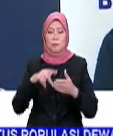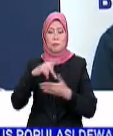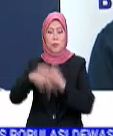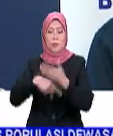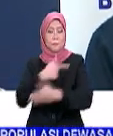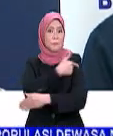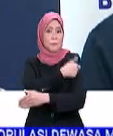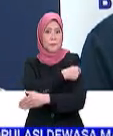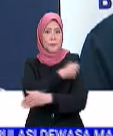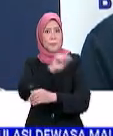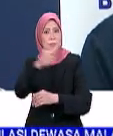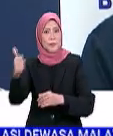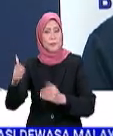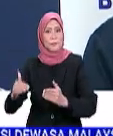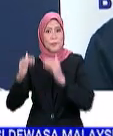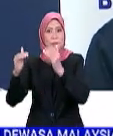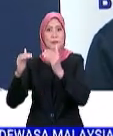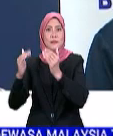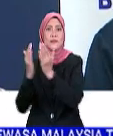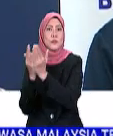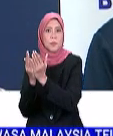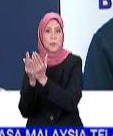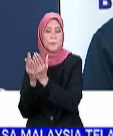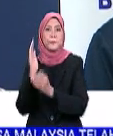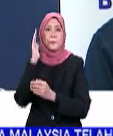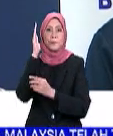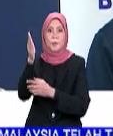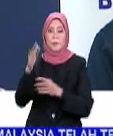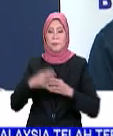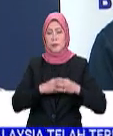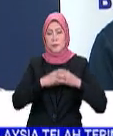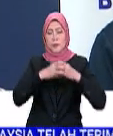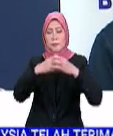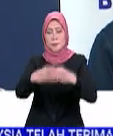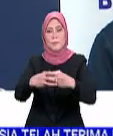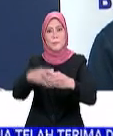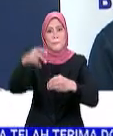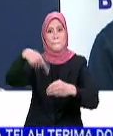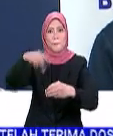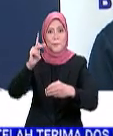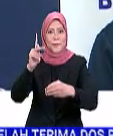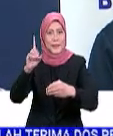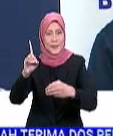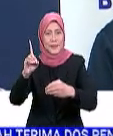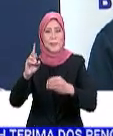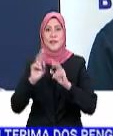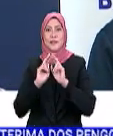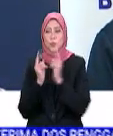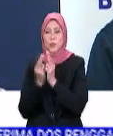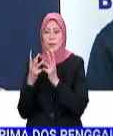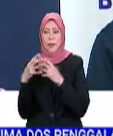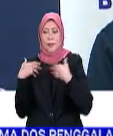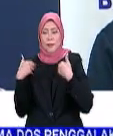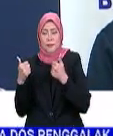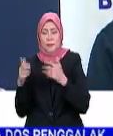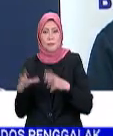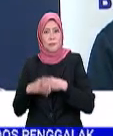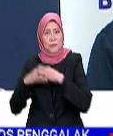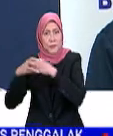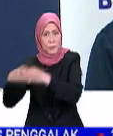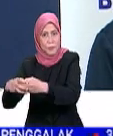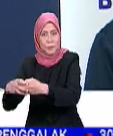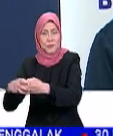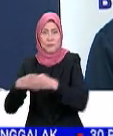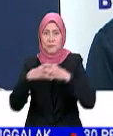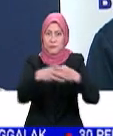vaksin-vaksin lain di peringkat sekolah dan kita gerakkan PKD kita, kita gerakkan klinik kesihatan kita. Jadi